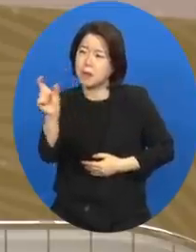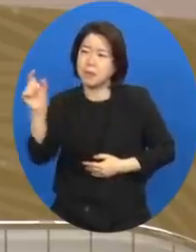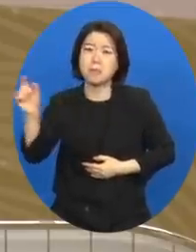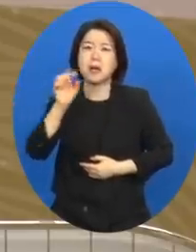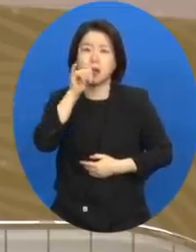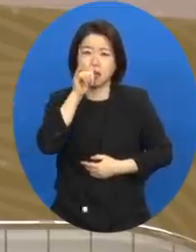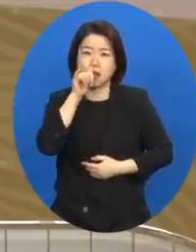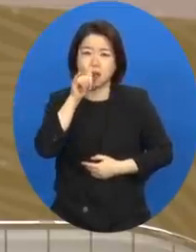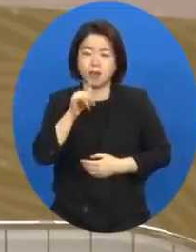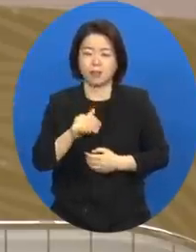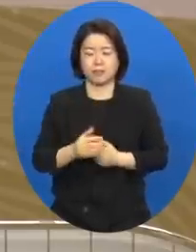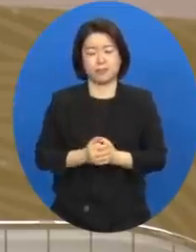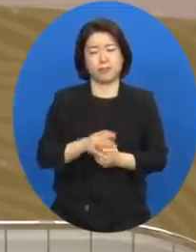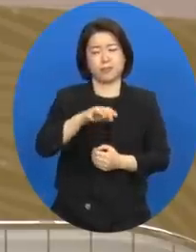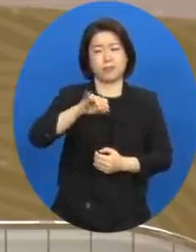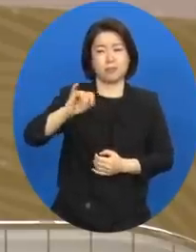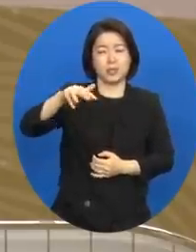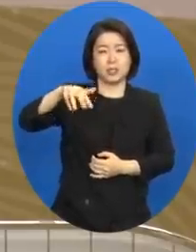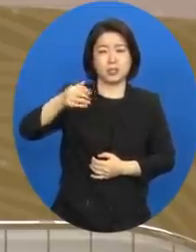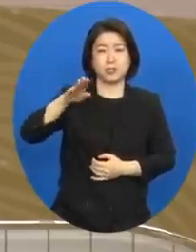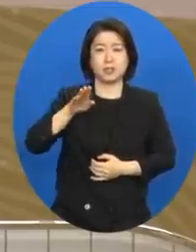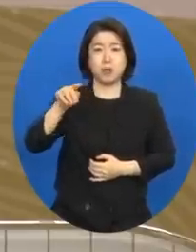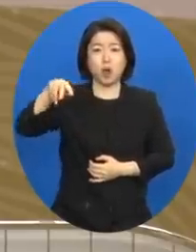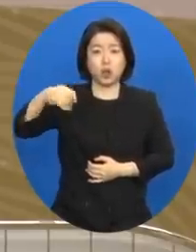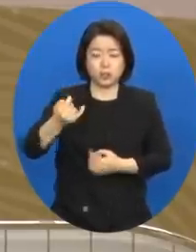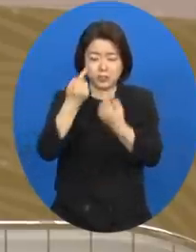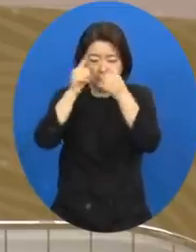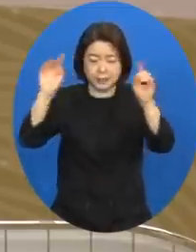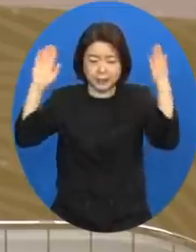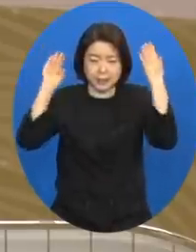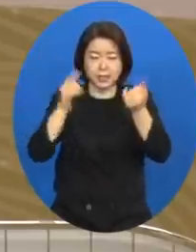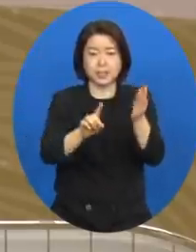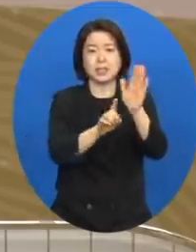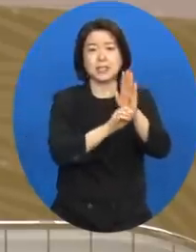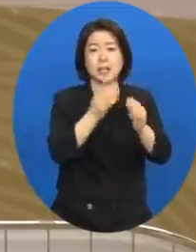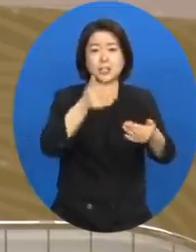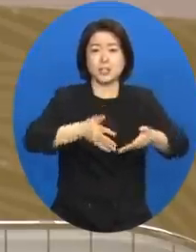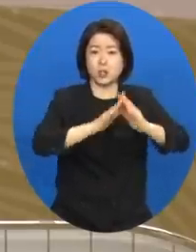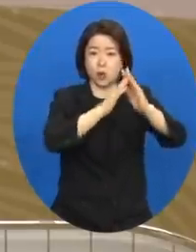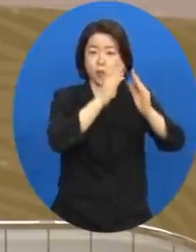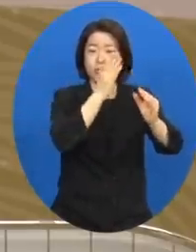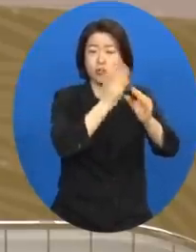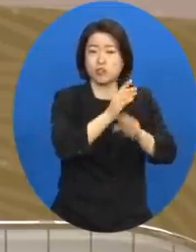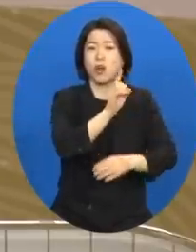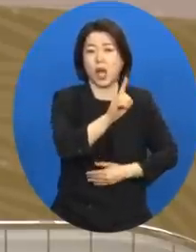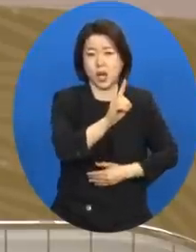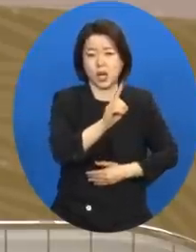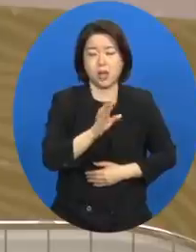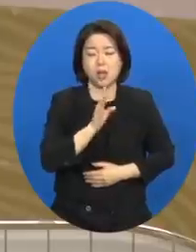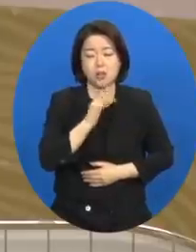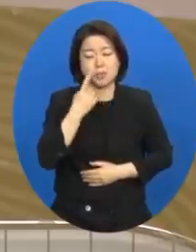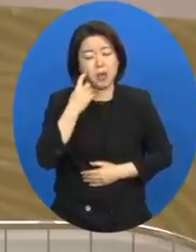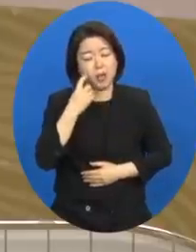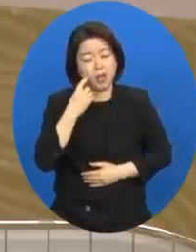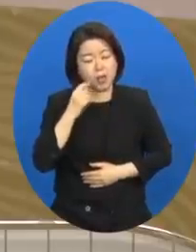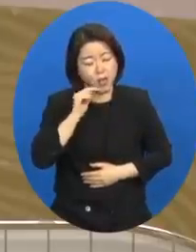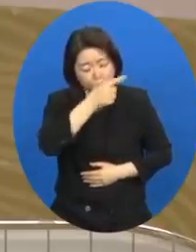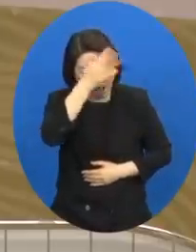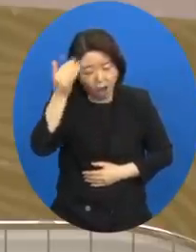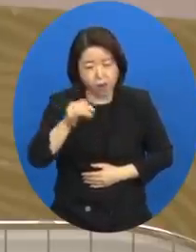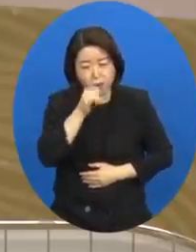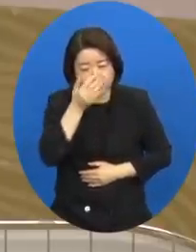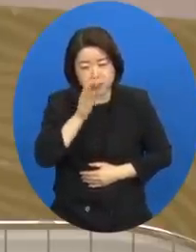피츠버그 대학의 상징적인 건물의 하나고 예배당은 너무나 아름답지만 만약에 하인즈가 진짜 천국에 갔다